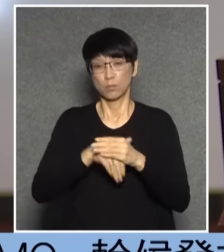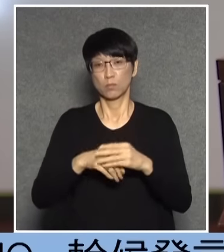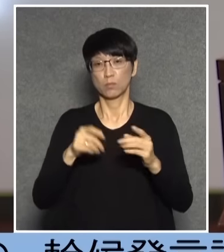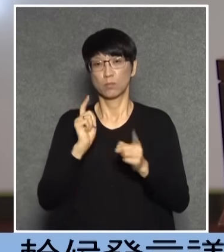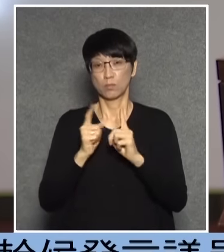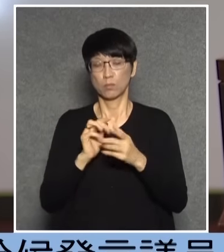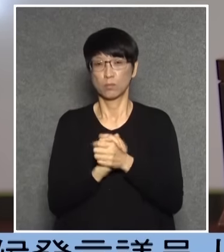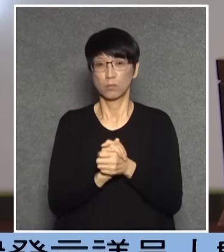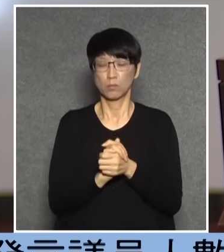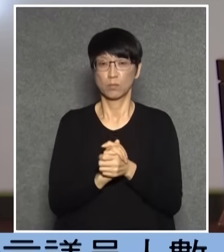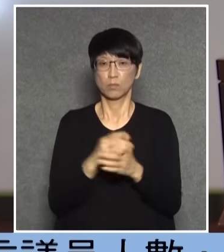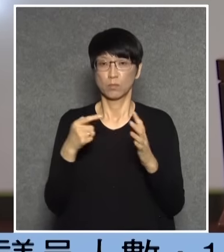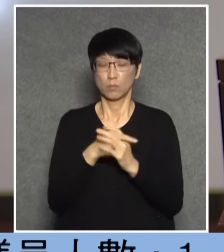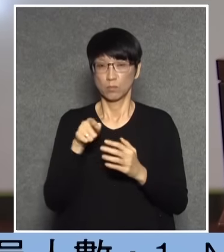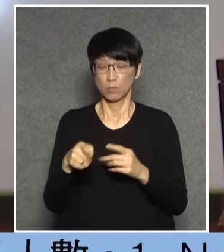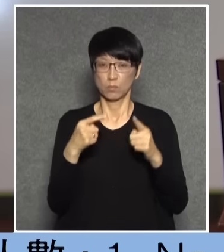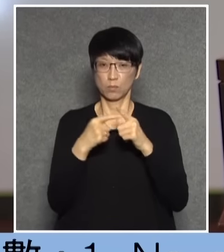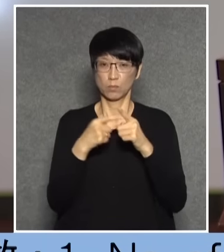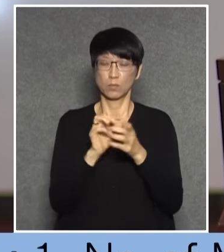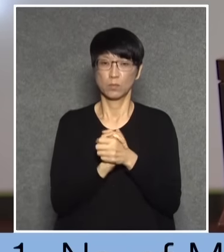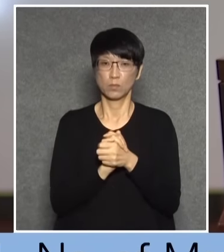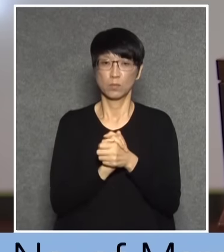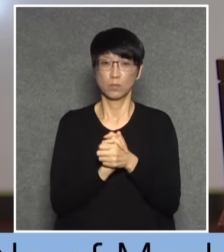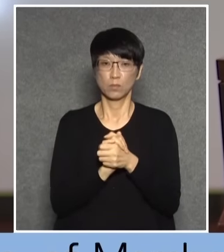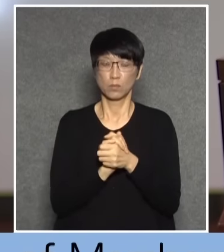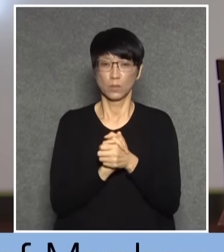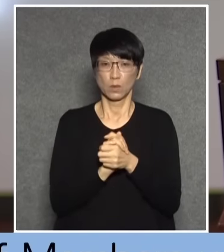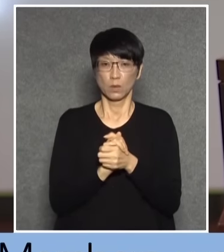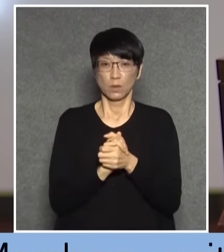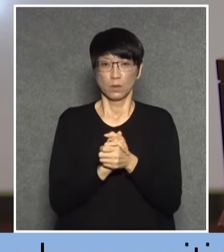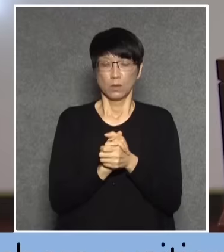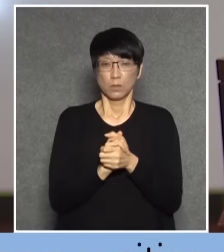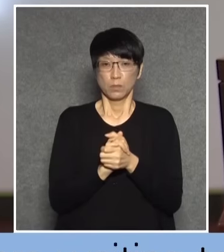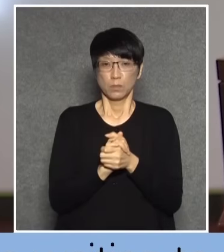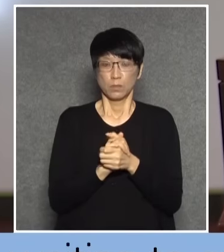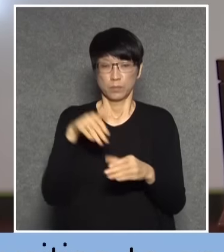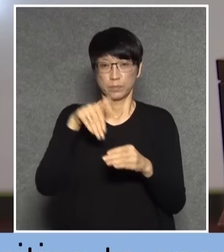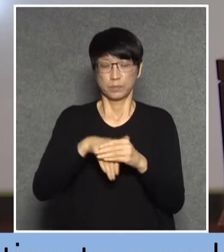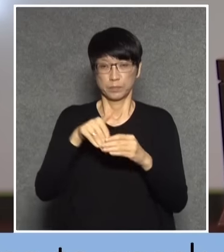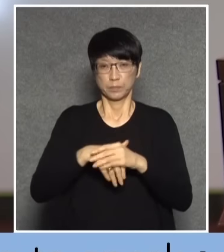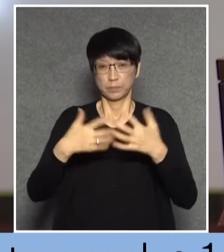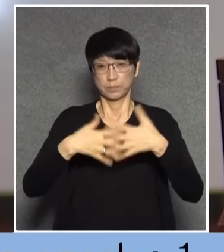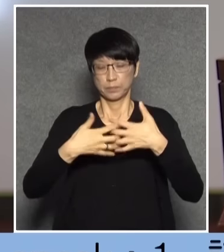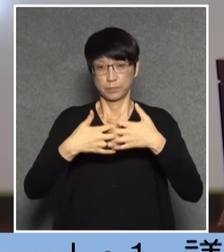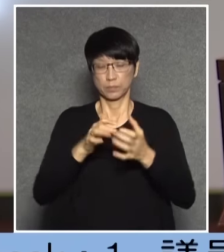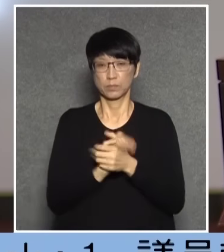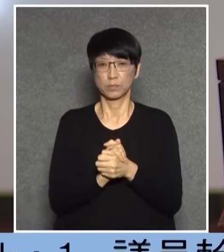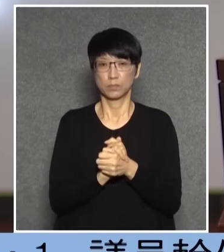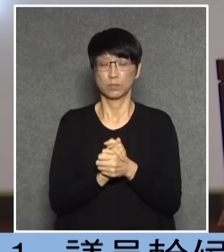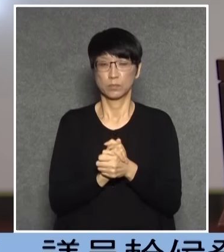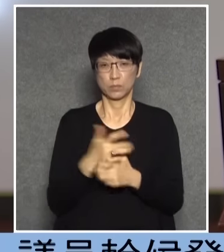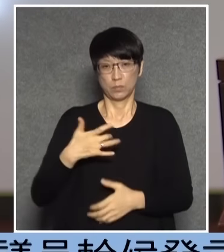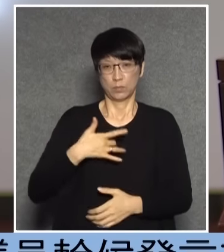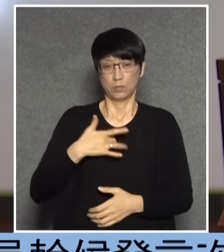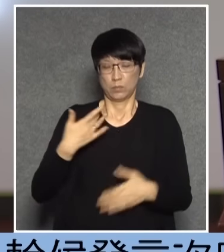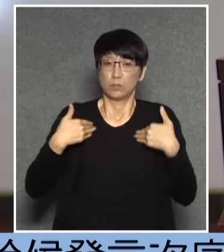又好容易突顯咗某一啲人呢，基本上就係佢好甘心去扮演一個投票機器橡皮圖章嘅角色，嗰、